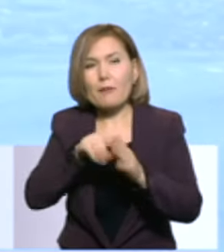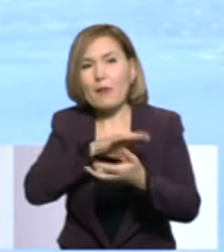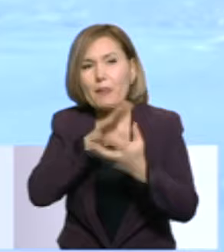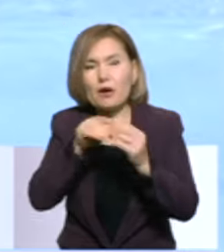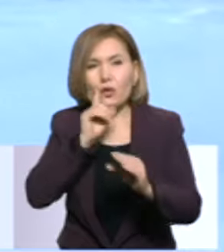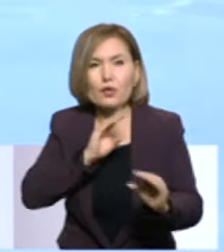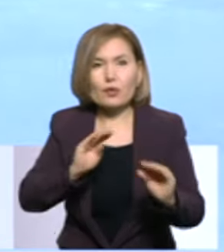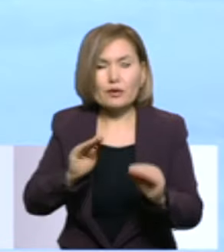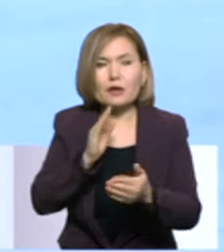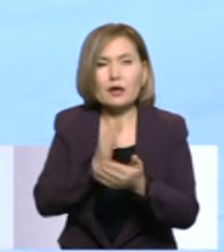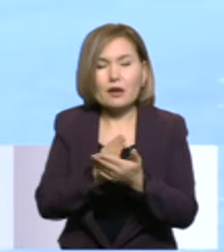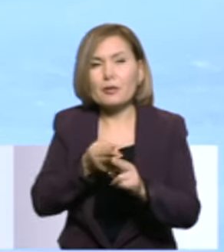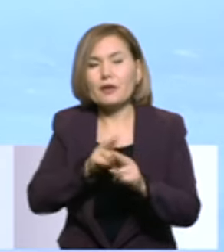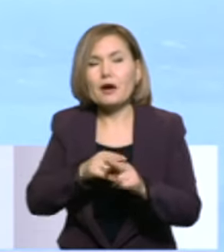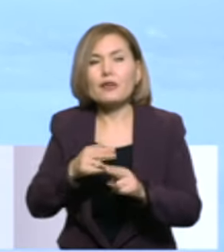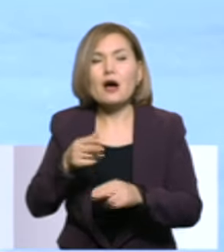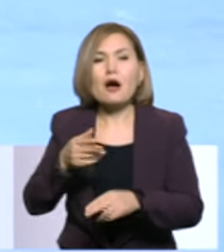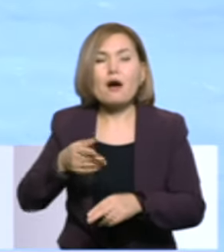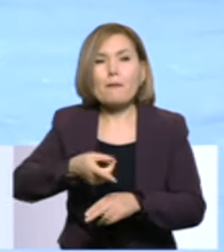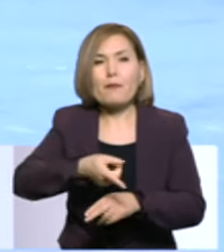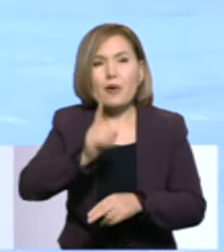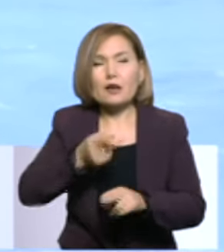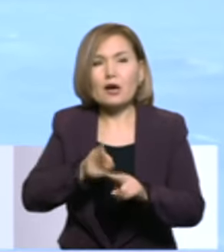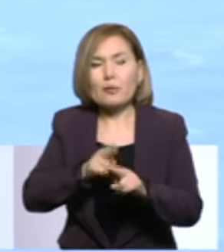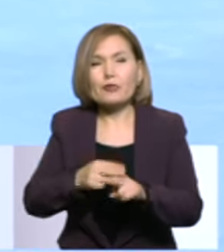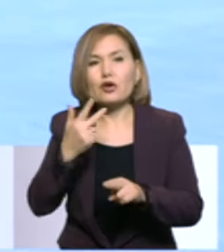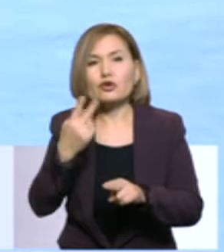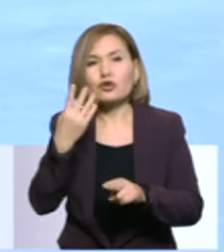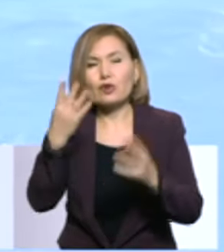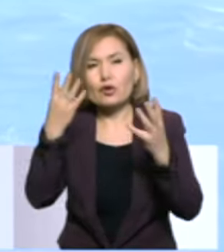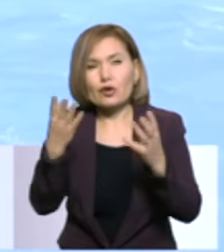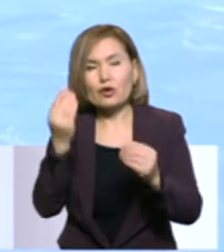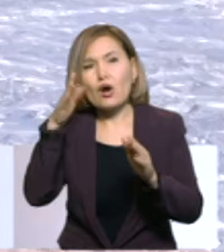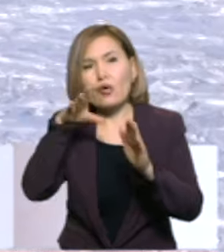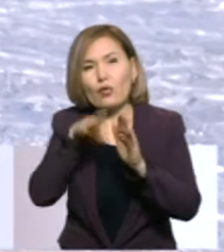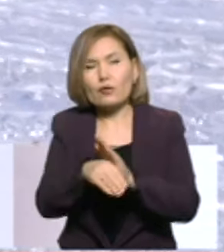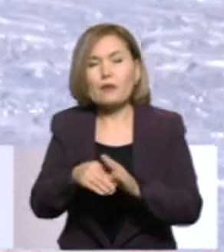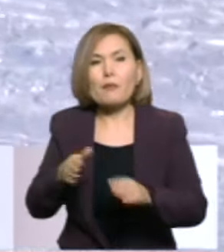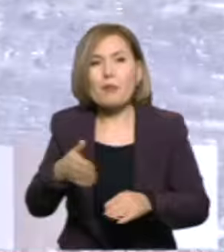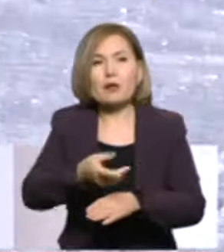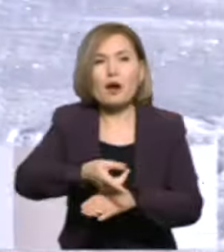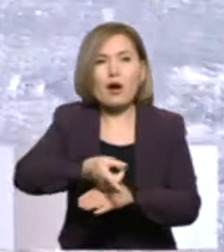жабдықталған. Балықшылар мұнда 3-4 күн қатарынан қонып балық аулайды.